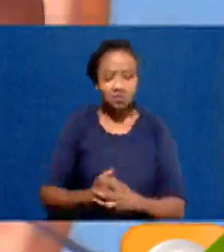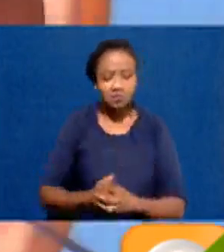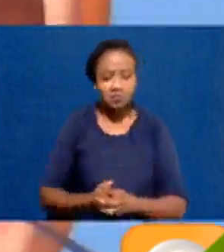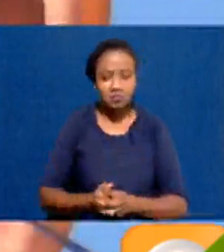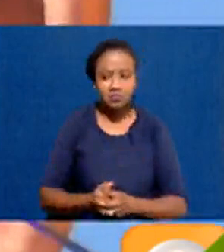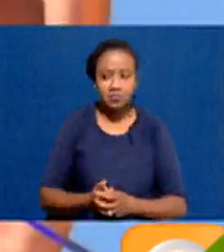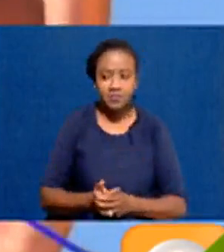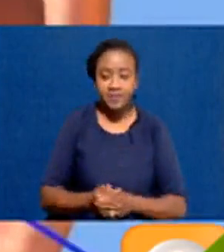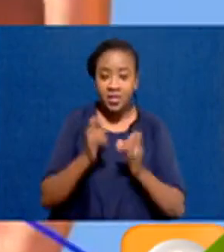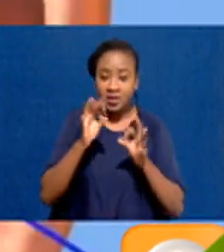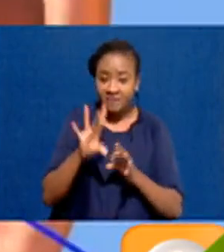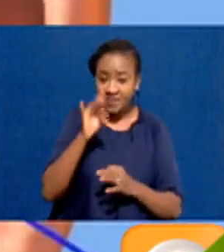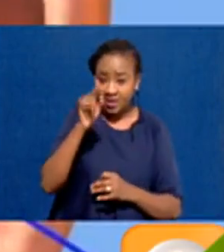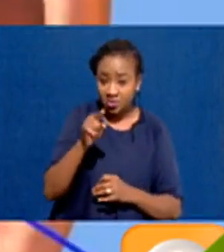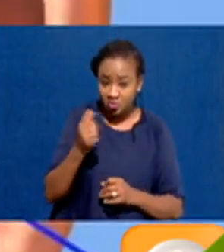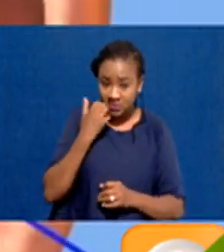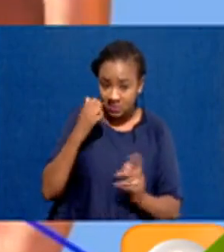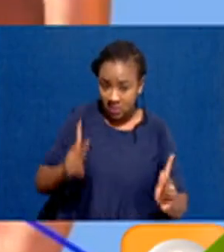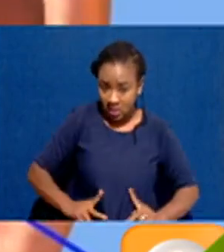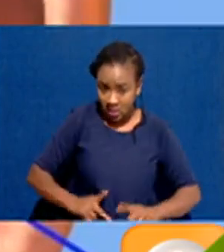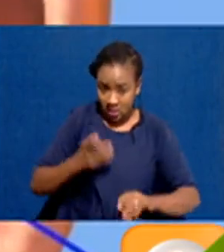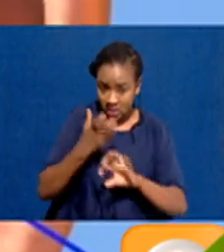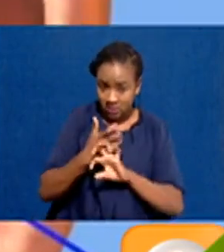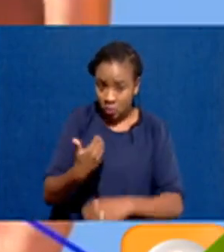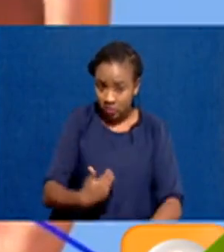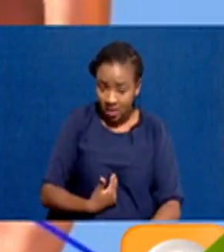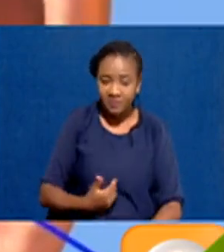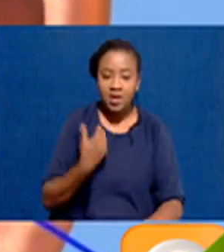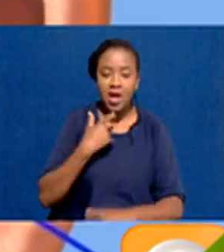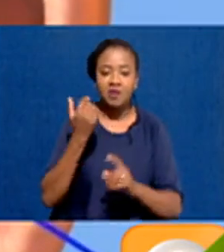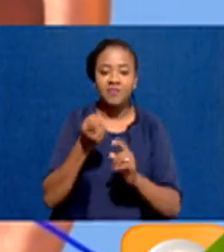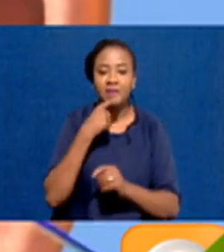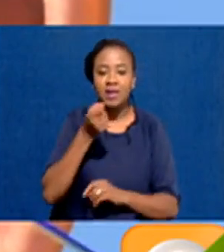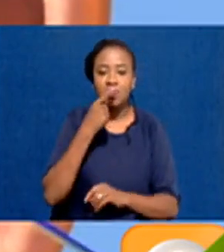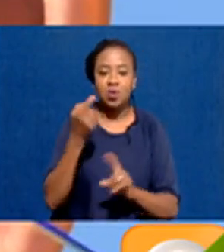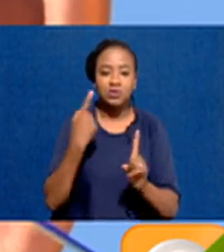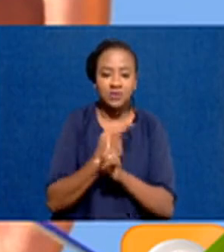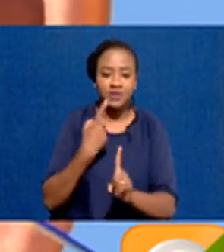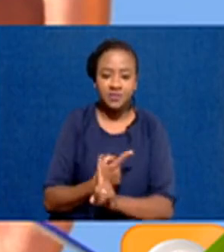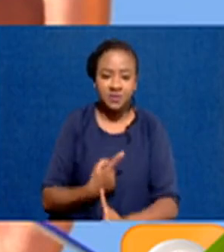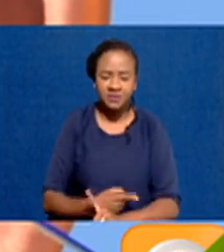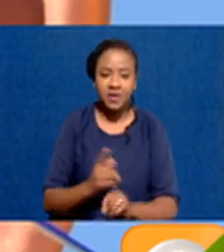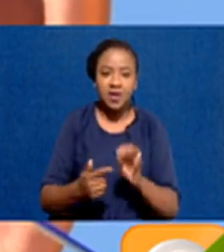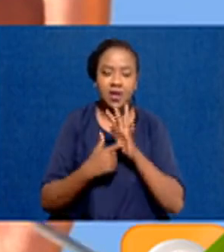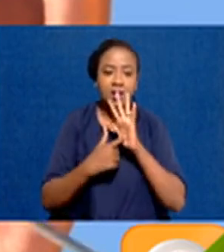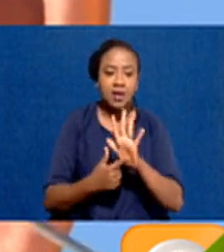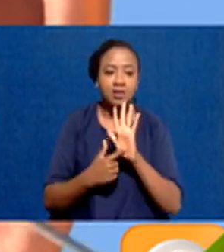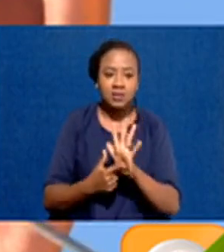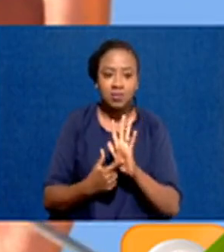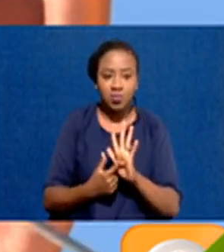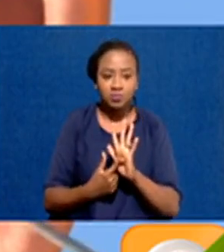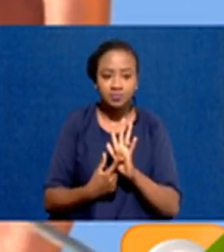mtu anapopatikana na ugonjwa huu kuna mbinu tofauti za matibabu. Mojawapo ni ile